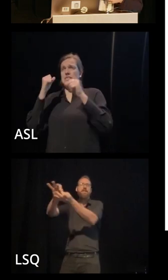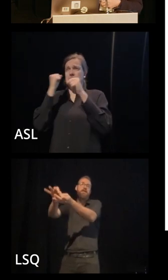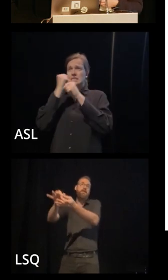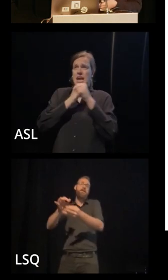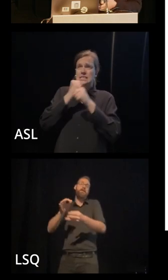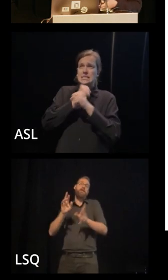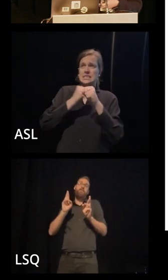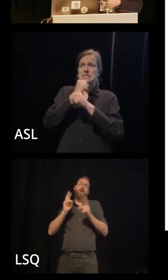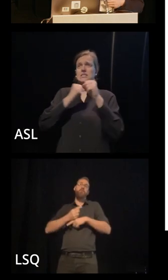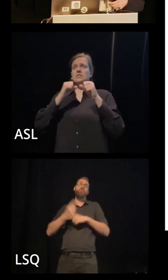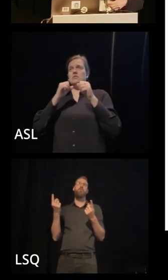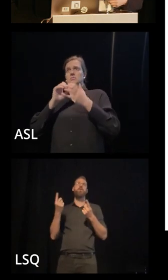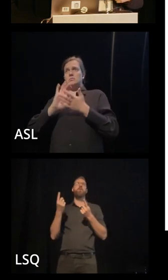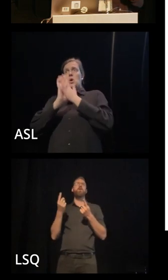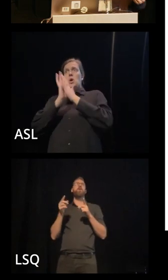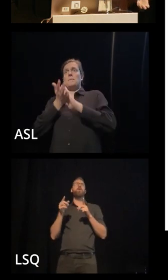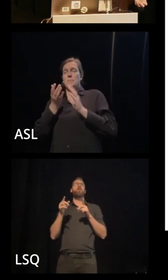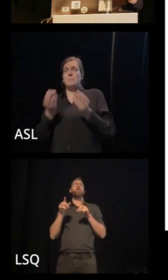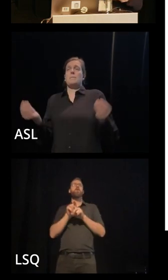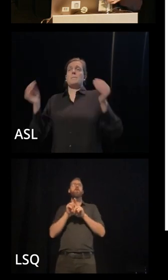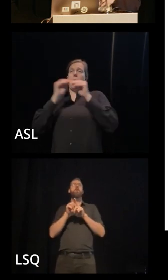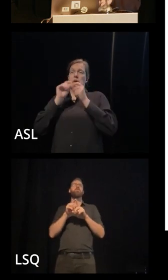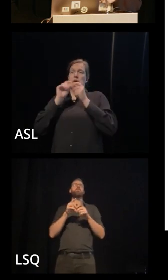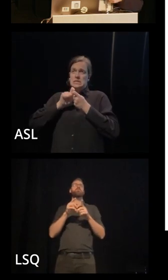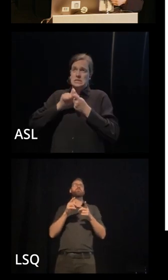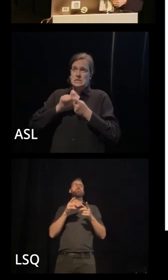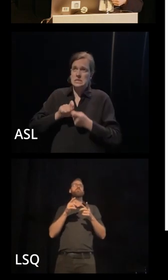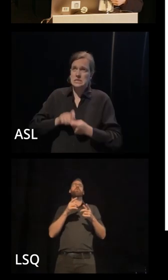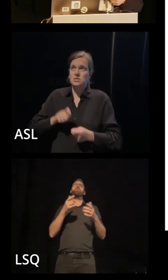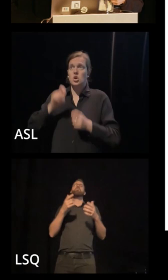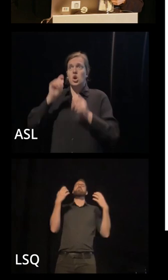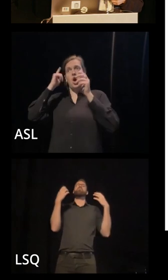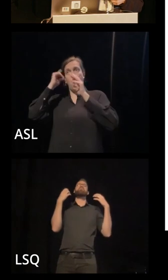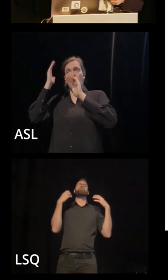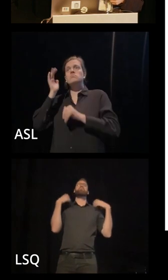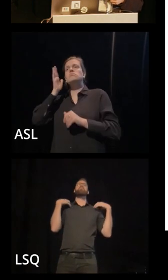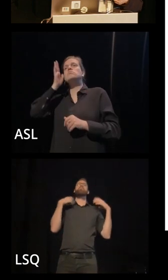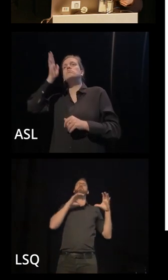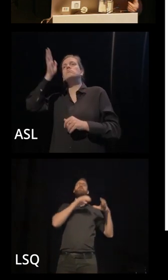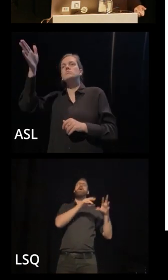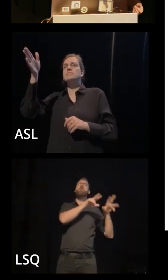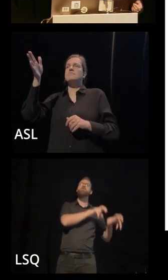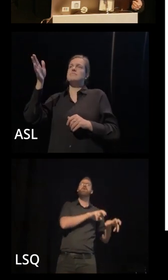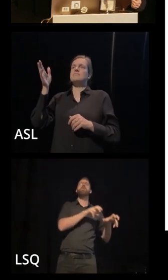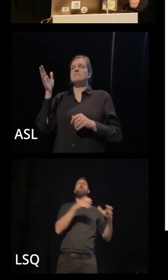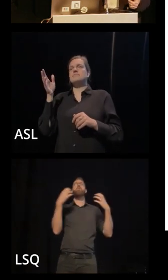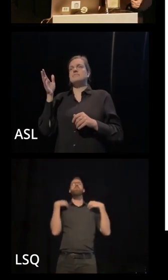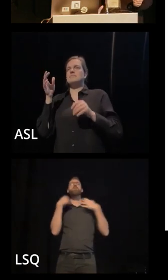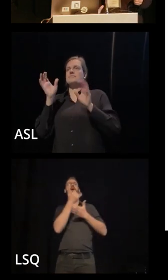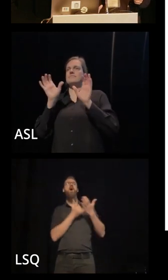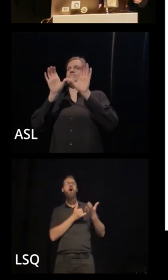l'espère, pour retrouver écho tant dans les conseils de recherche que dans les conseils des arts. En bref,